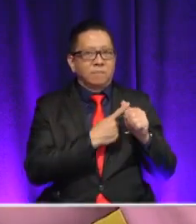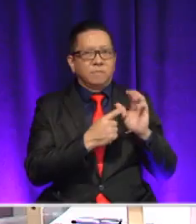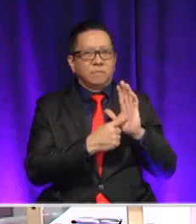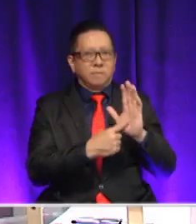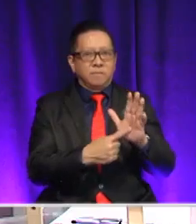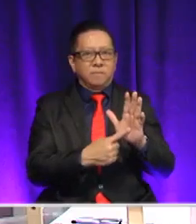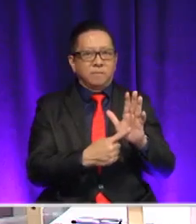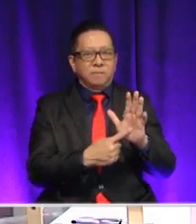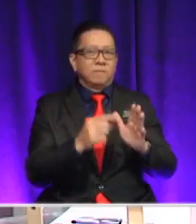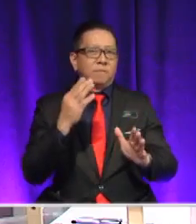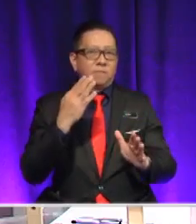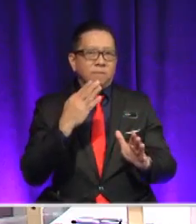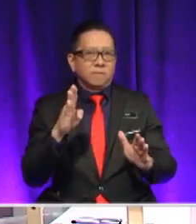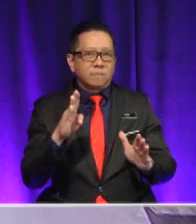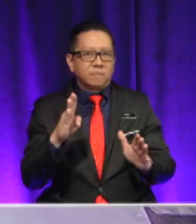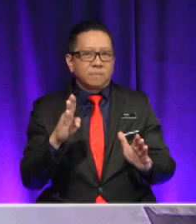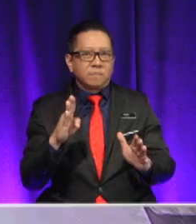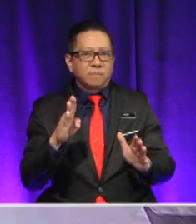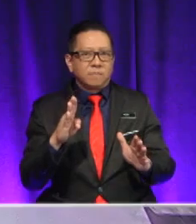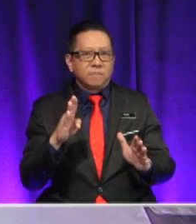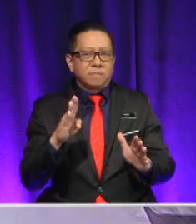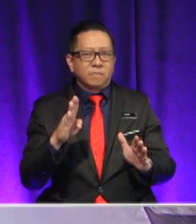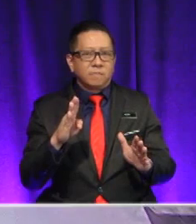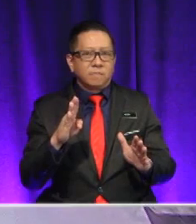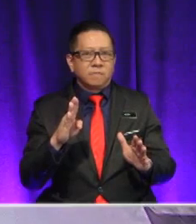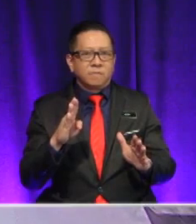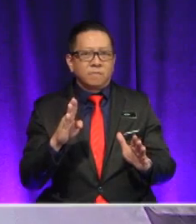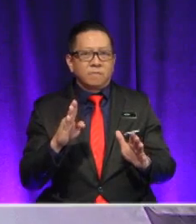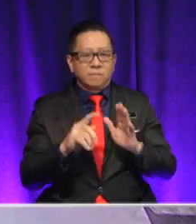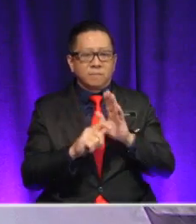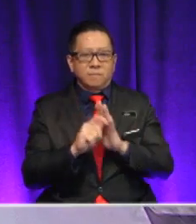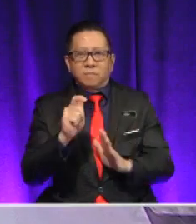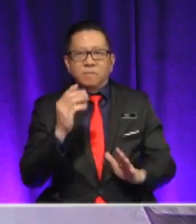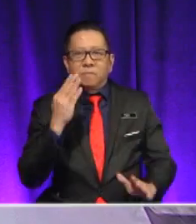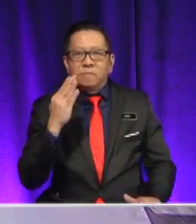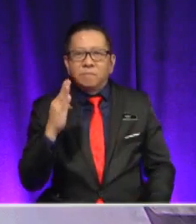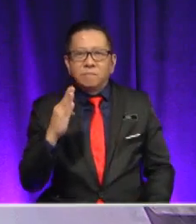biru yang sangat tinggi yang kedua